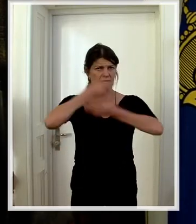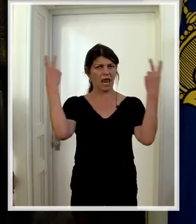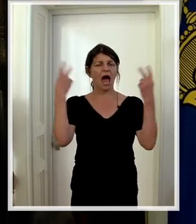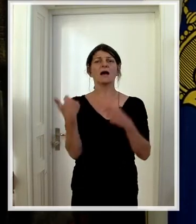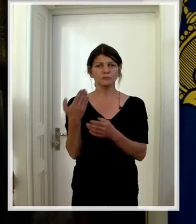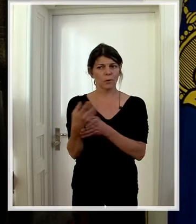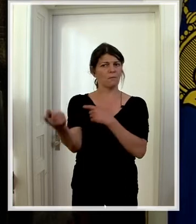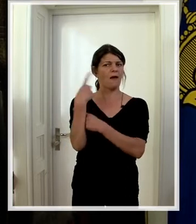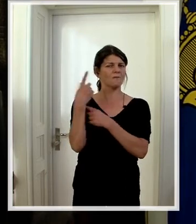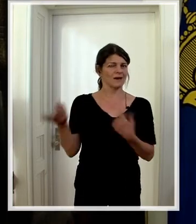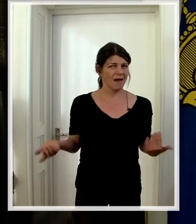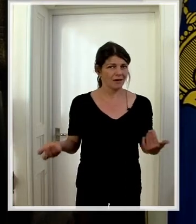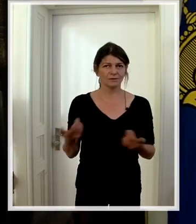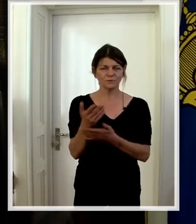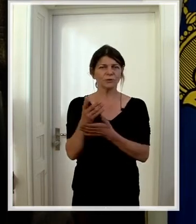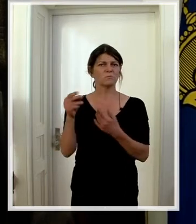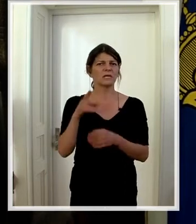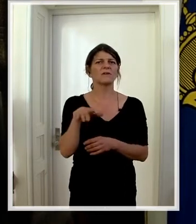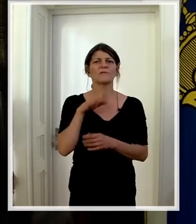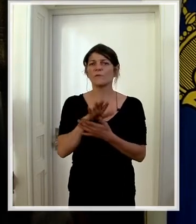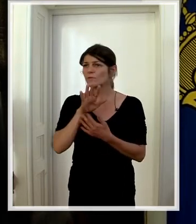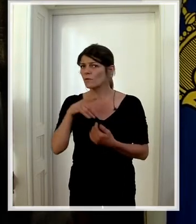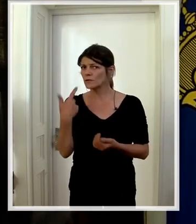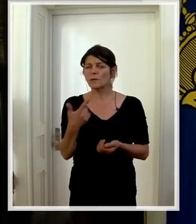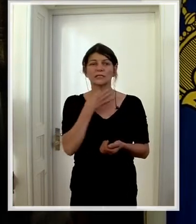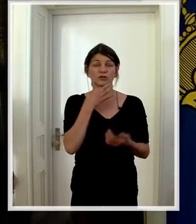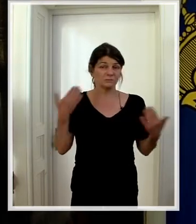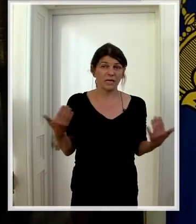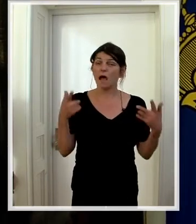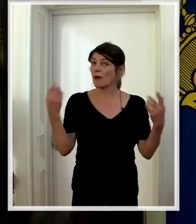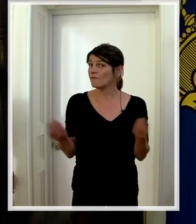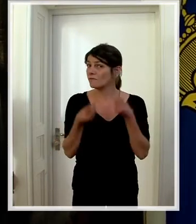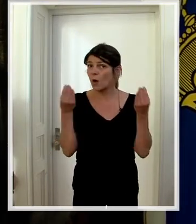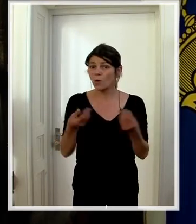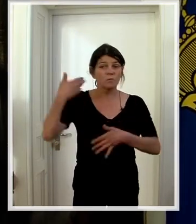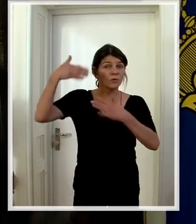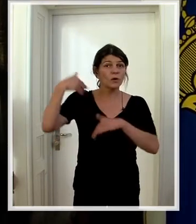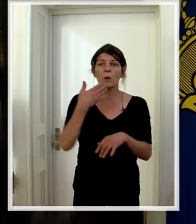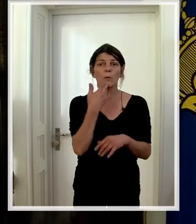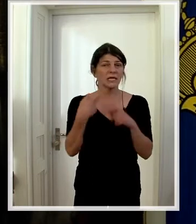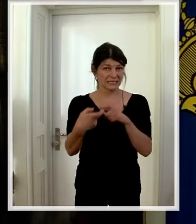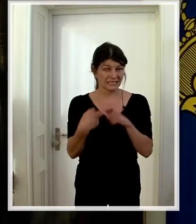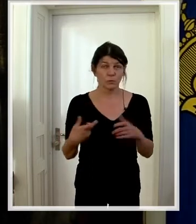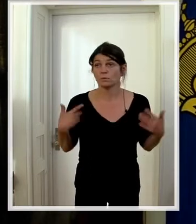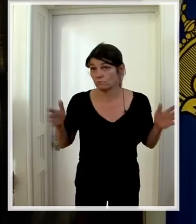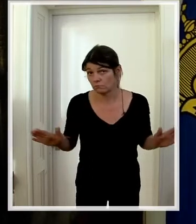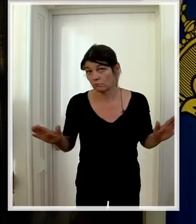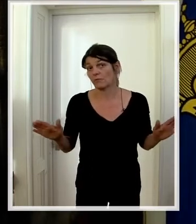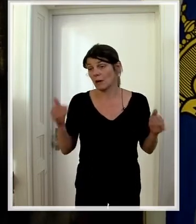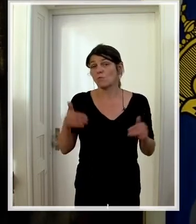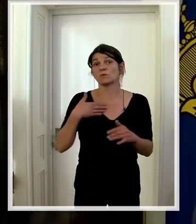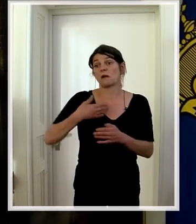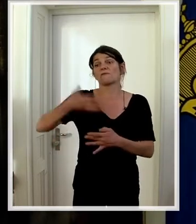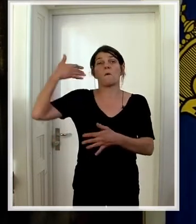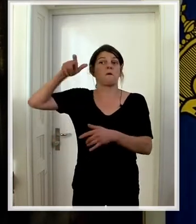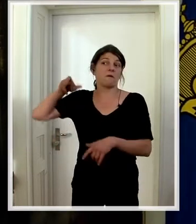nicht beauftragen als mit 25 Stimmen. Aber warum es in der Vergangenheit nicht diskutiert worden ist, das müsste man meine